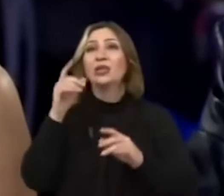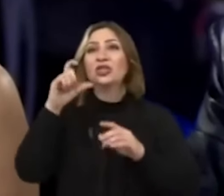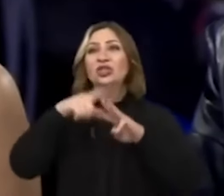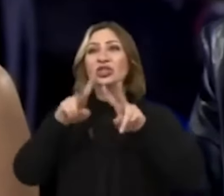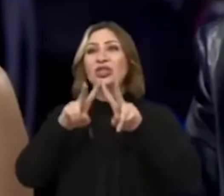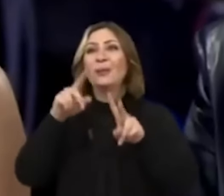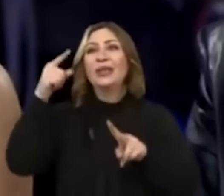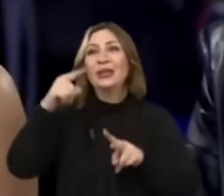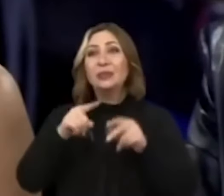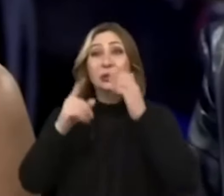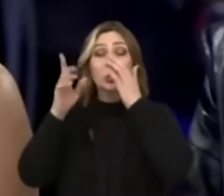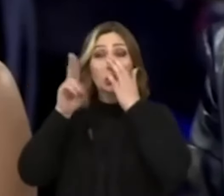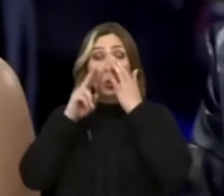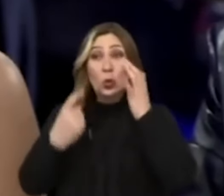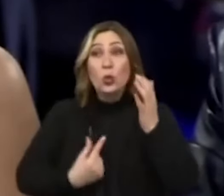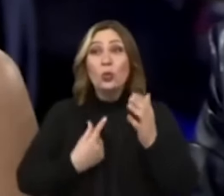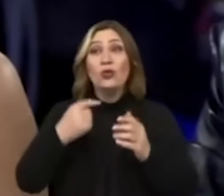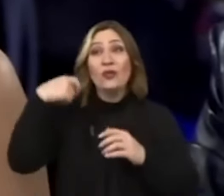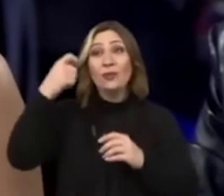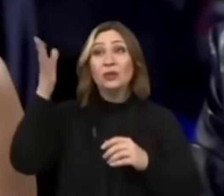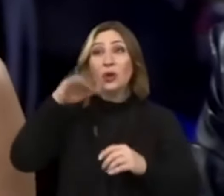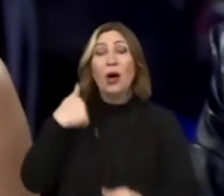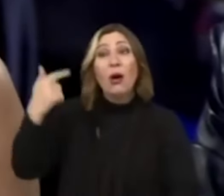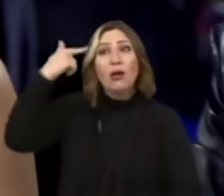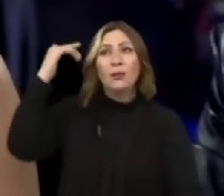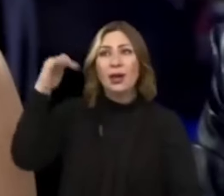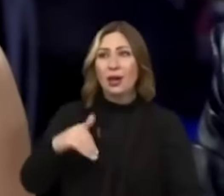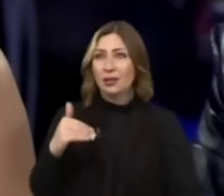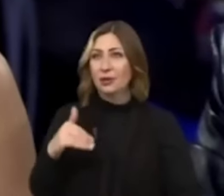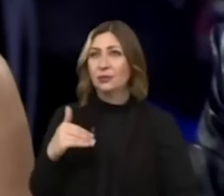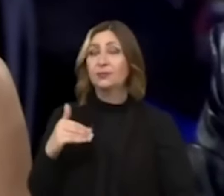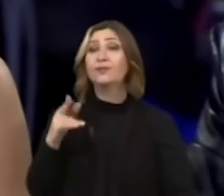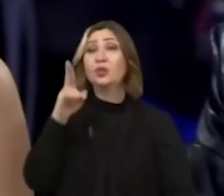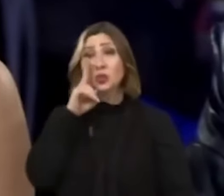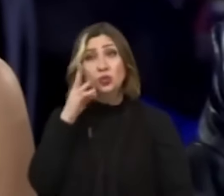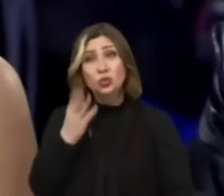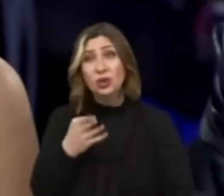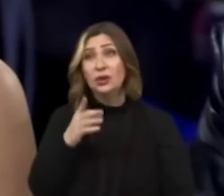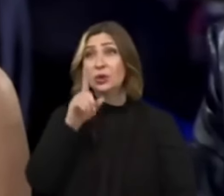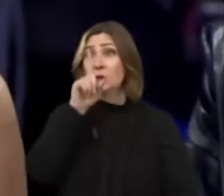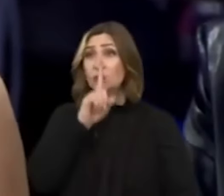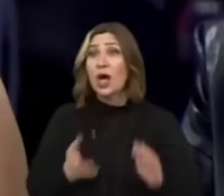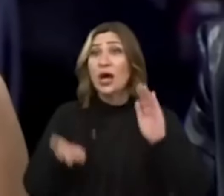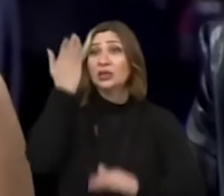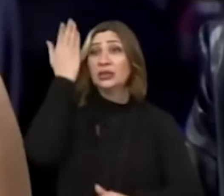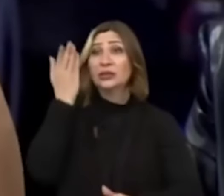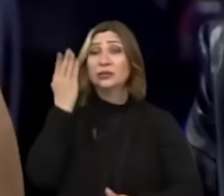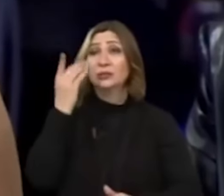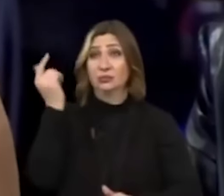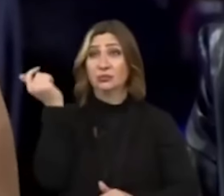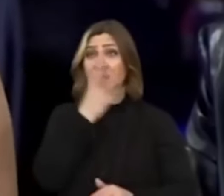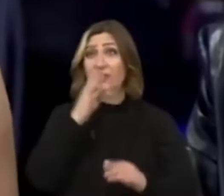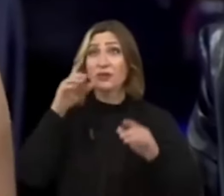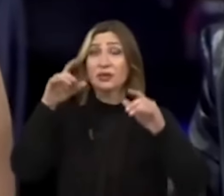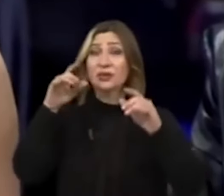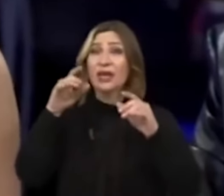Yılmaz'ın sesinden Son Umut filminde izledikten sonra zaten ben karar verdim. Sonuçta yüzü aşkın ülkede de birkaç ay içinde